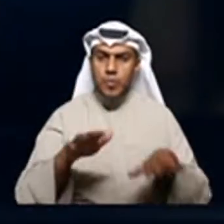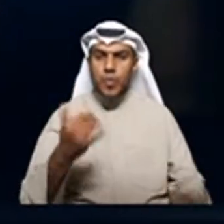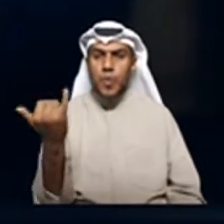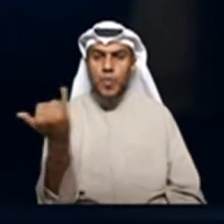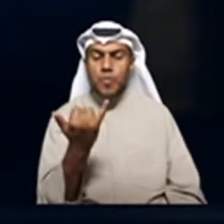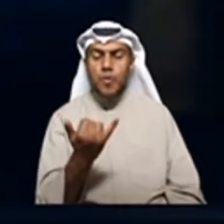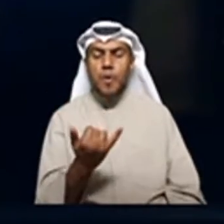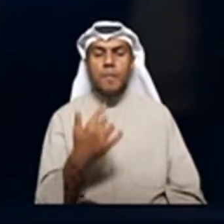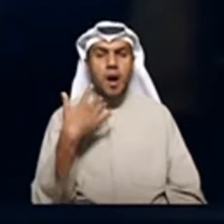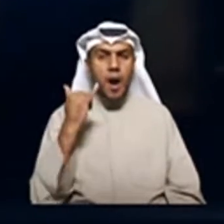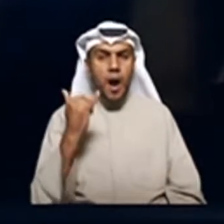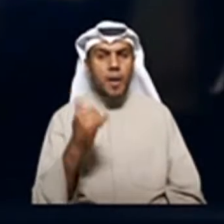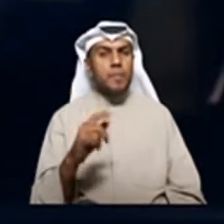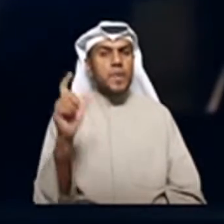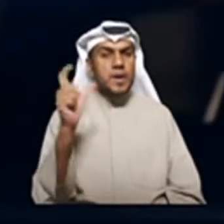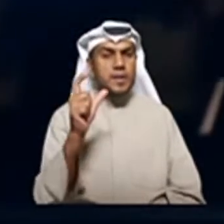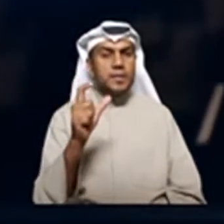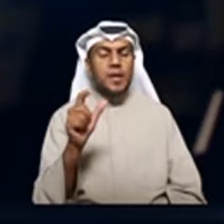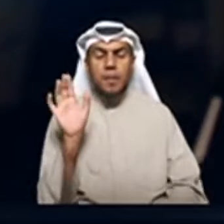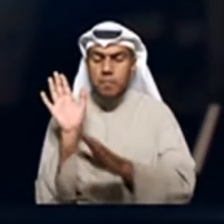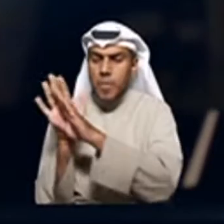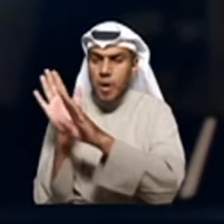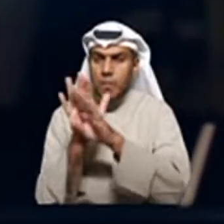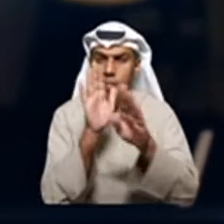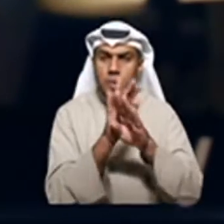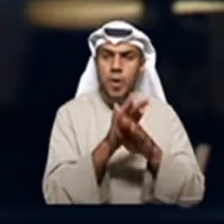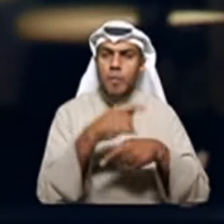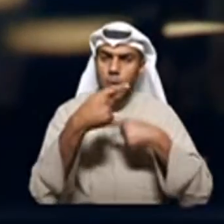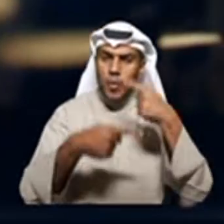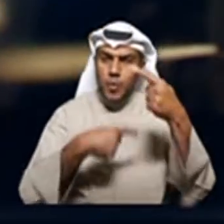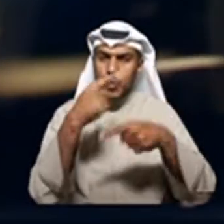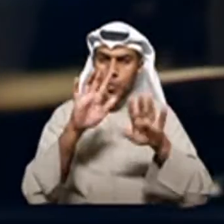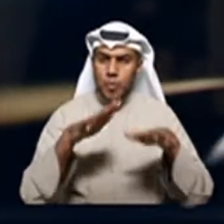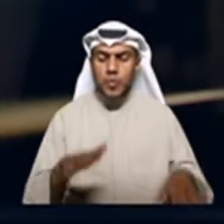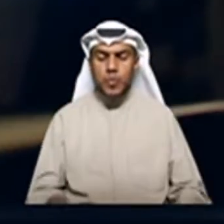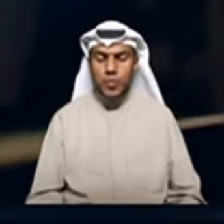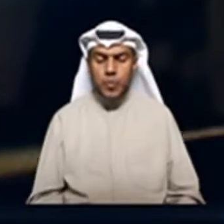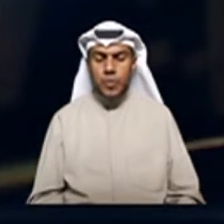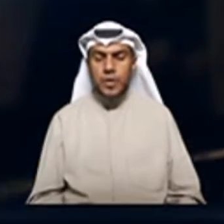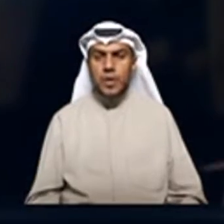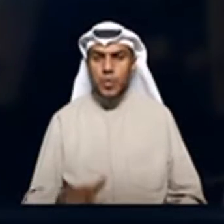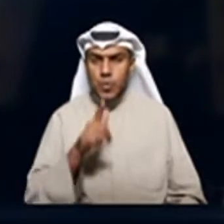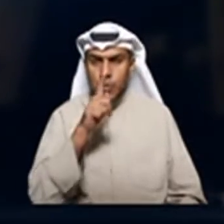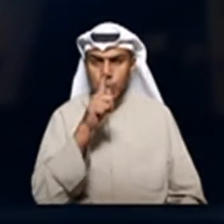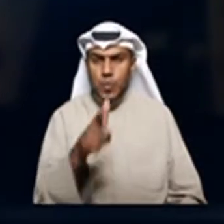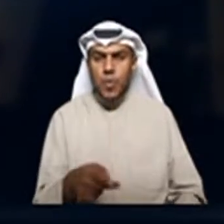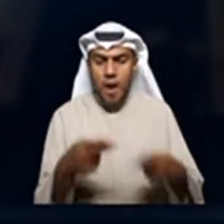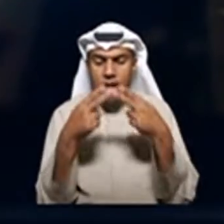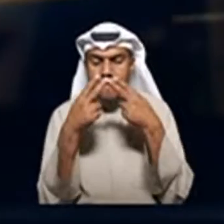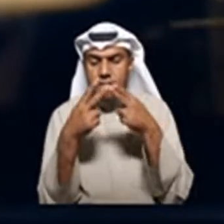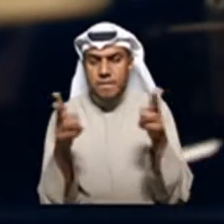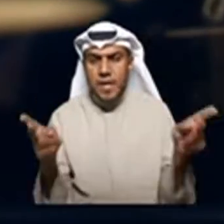القضايا العربية والإسلامية في المحافل الدولية. وقال الملك سلمان في كلمته خلال افتتاح أعمال